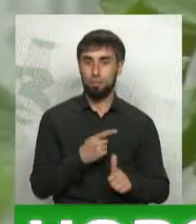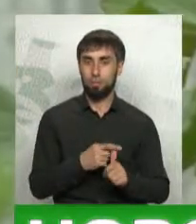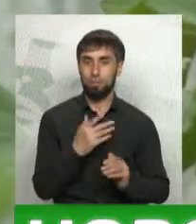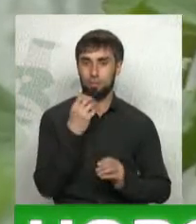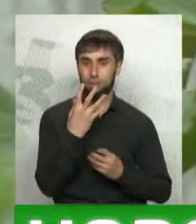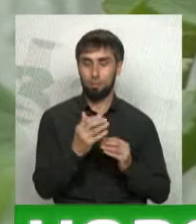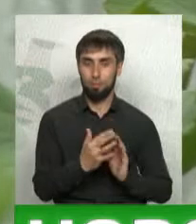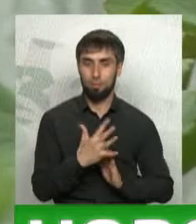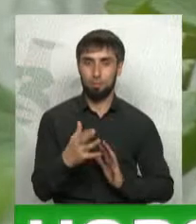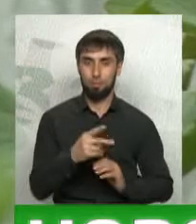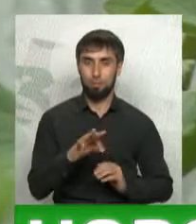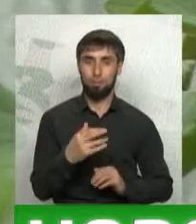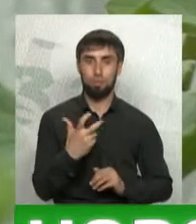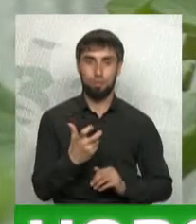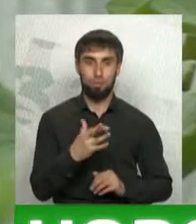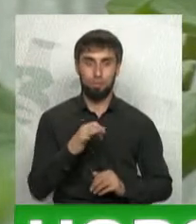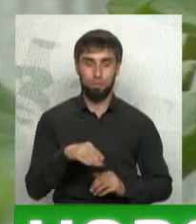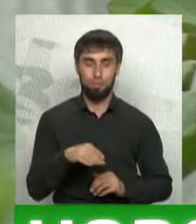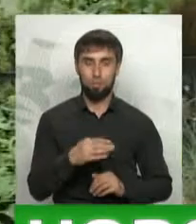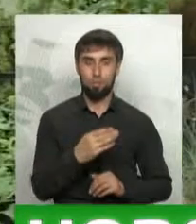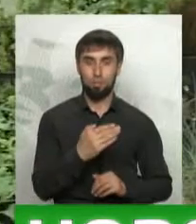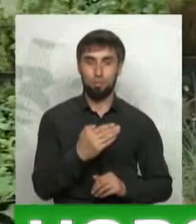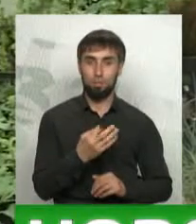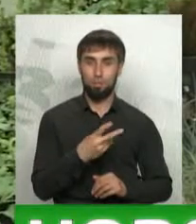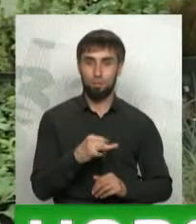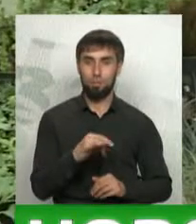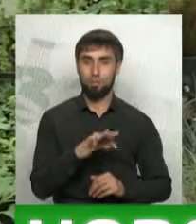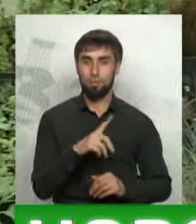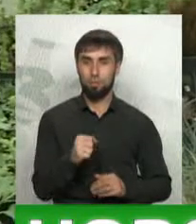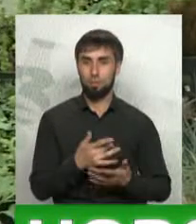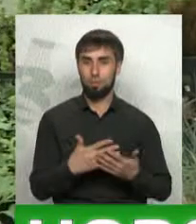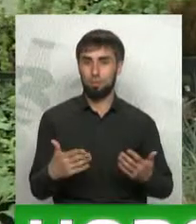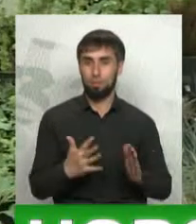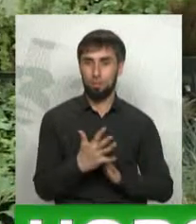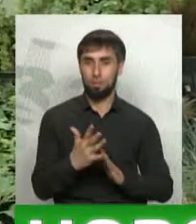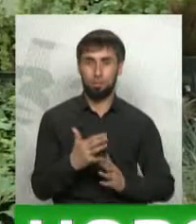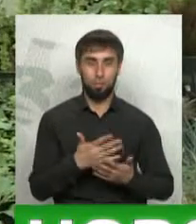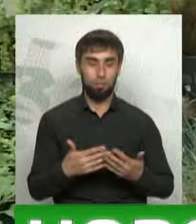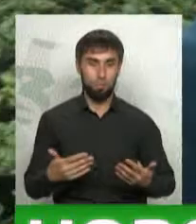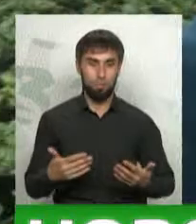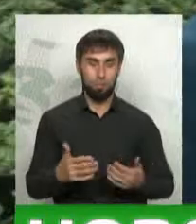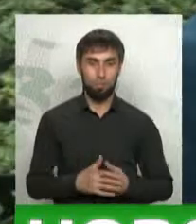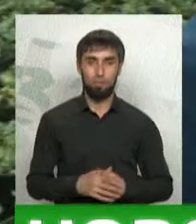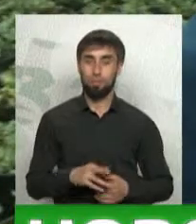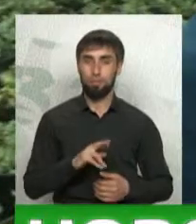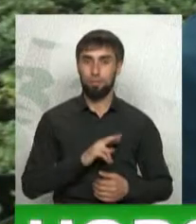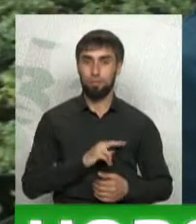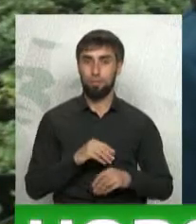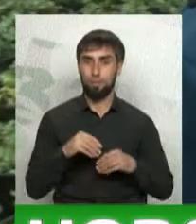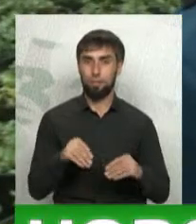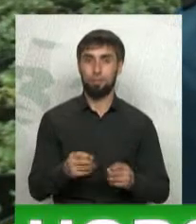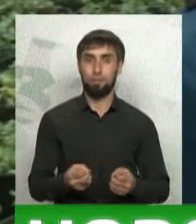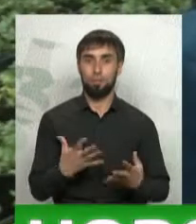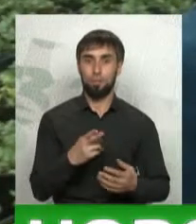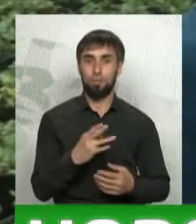Это хризантемы, около 300 сортов. Шалфей, розмарин, розы, разнотравье и многие другие. Я посадила